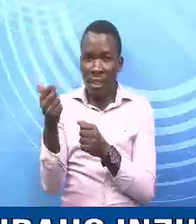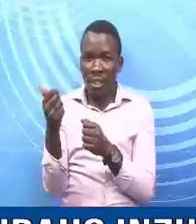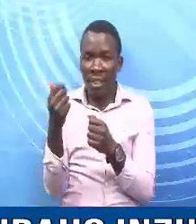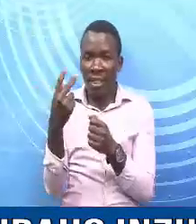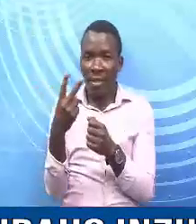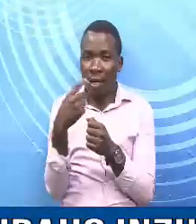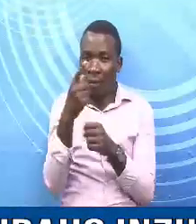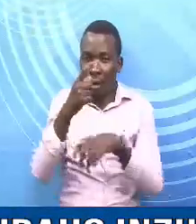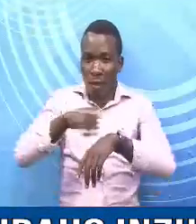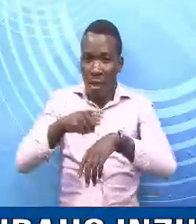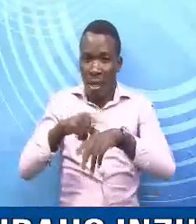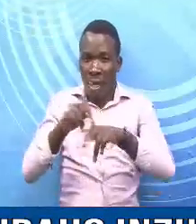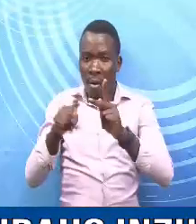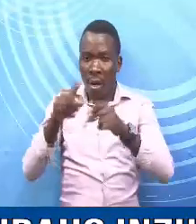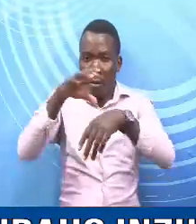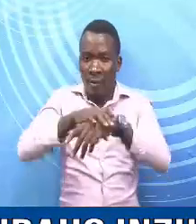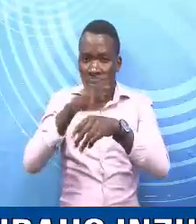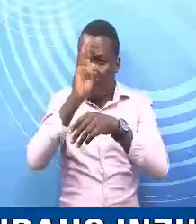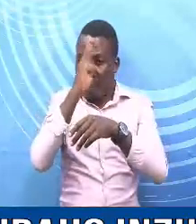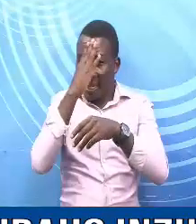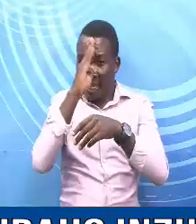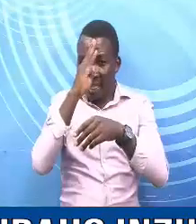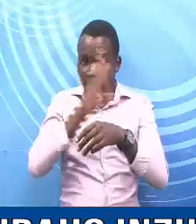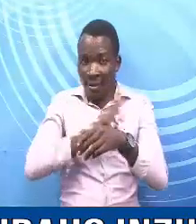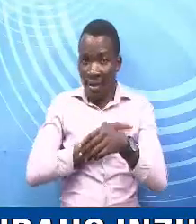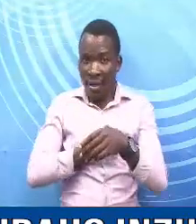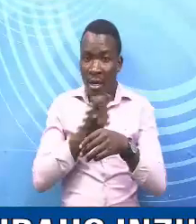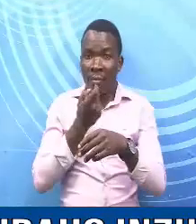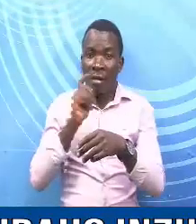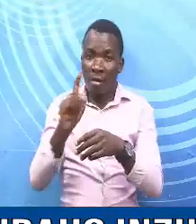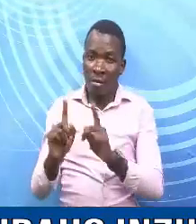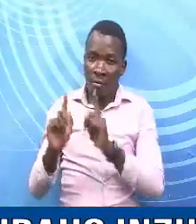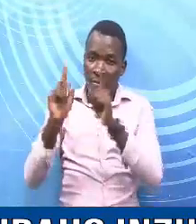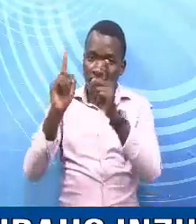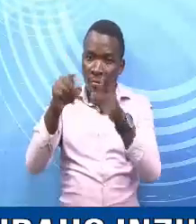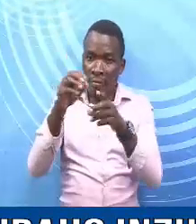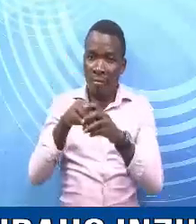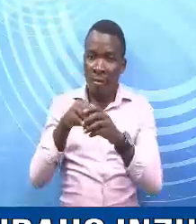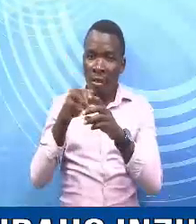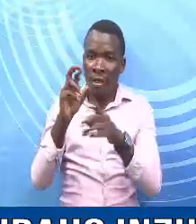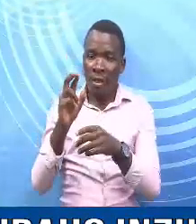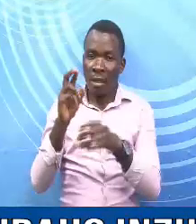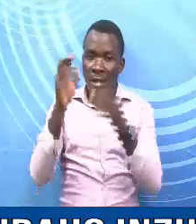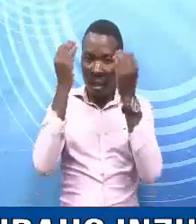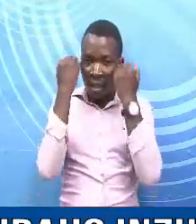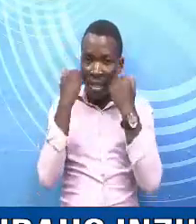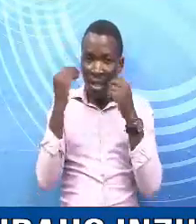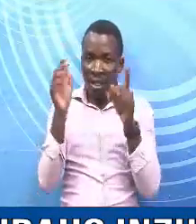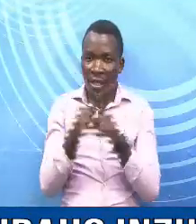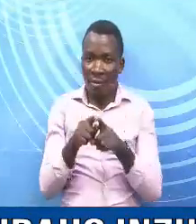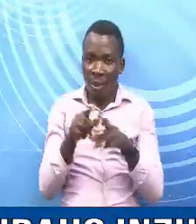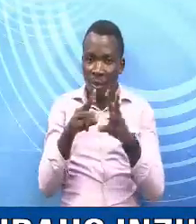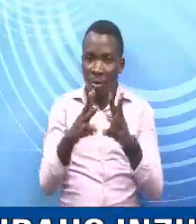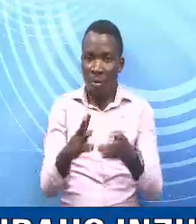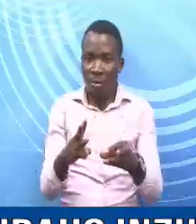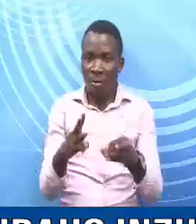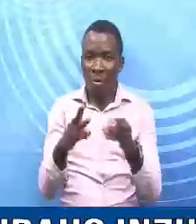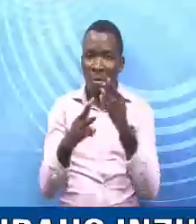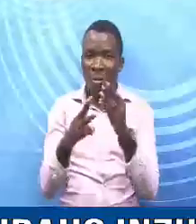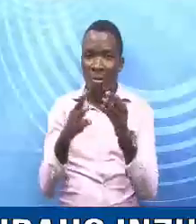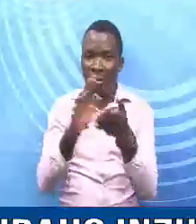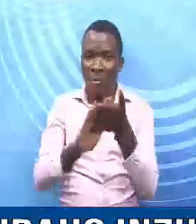ko mu gihe abafashwe baketswe ibi byaha bakagombye gushyikirizwa ubutabera nka kimwe mu nzira yo guca ibisambo bibugarije